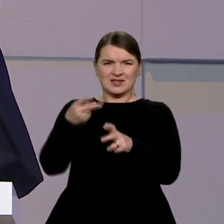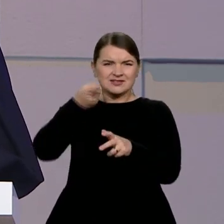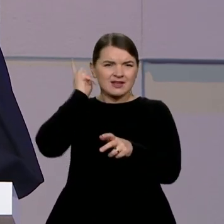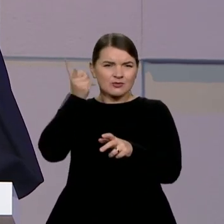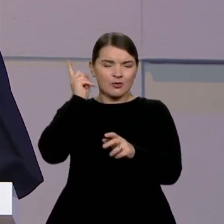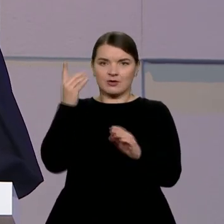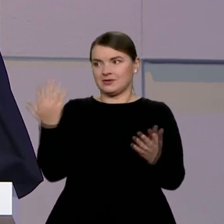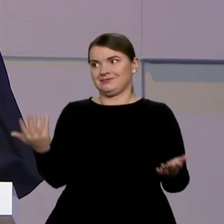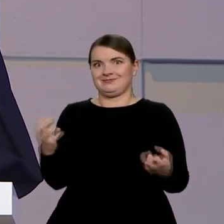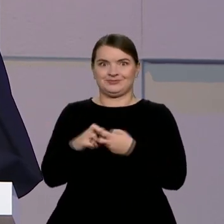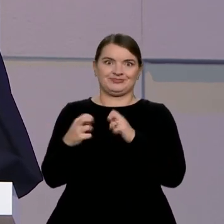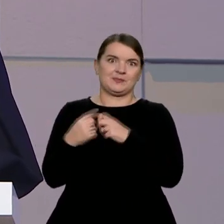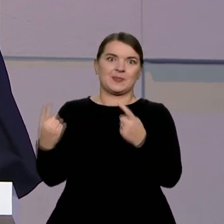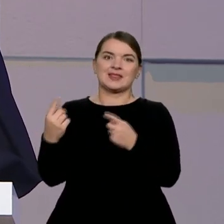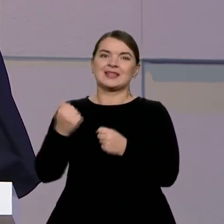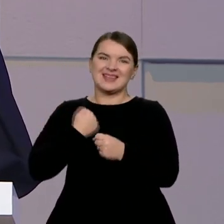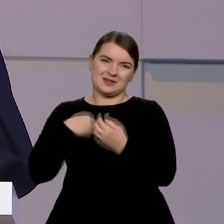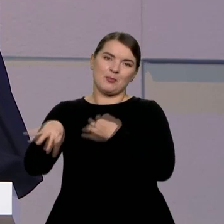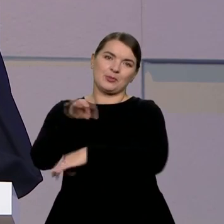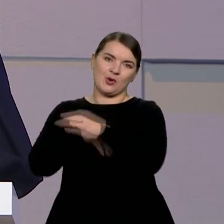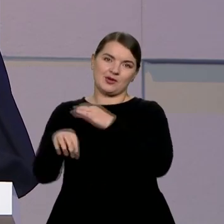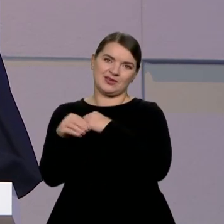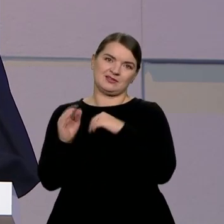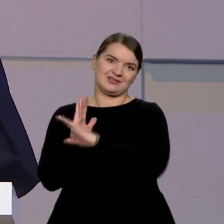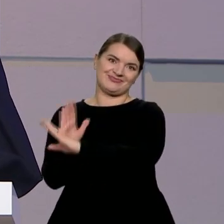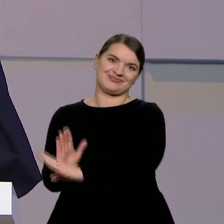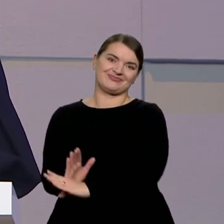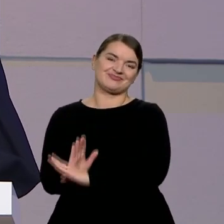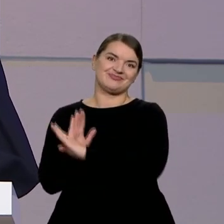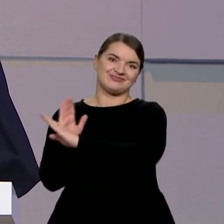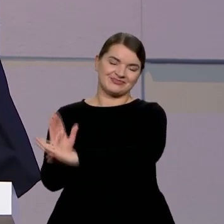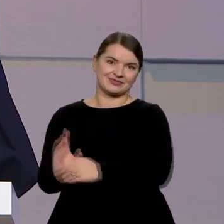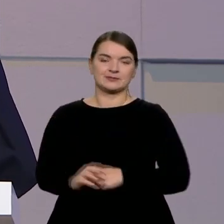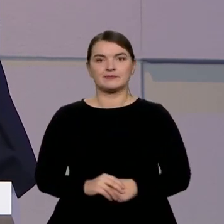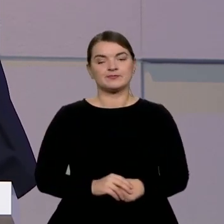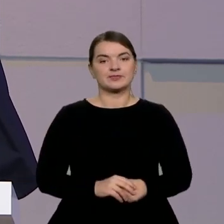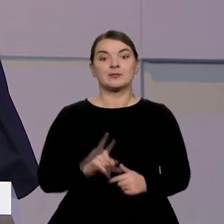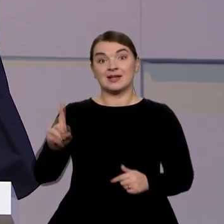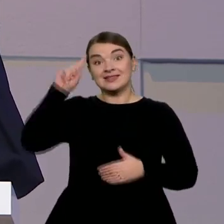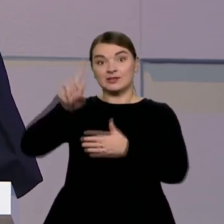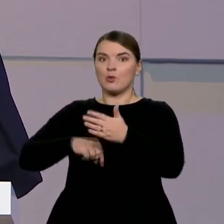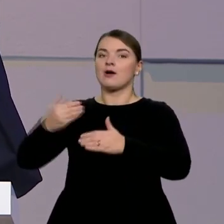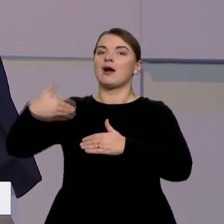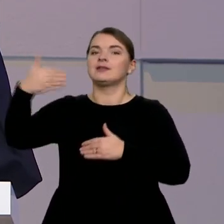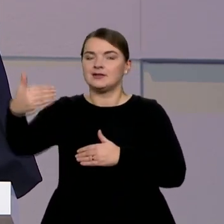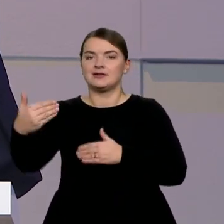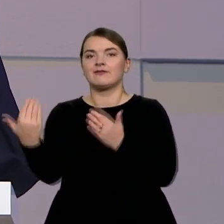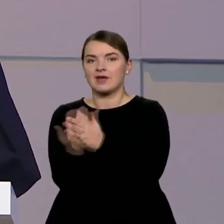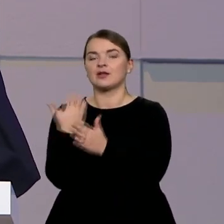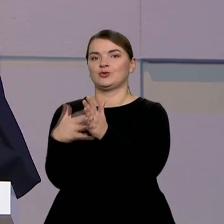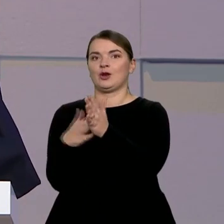na, šitas projektas nustrumtas į ateitį, bet aš tikiuosi, kad na, ta ateitis ateis, būtent antrasis etapas